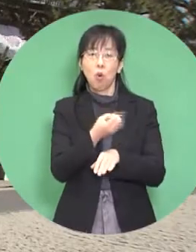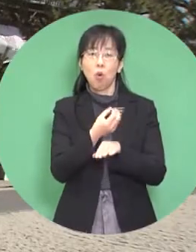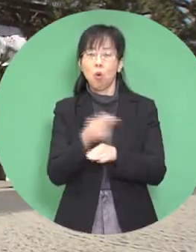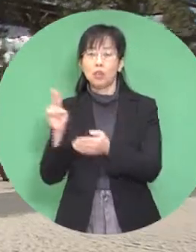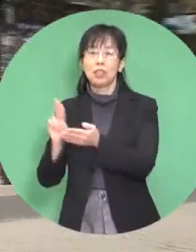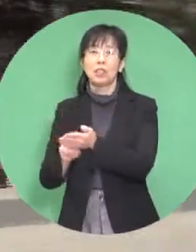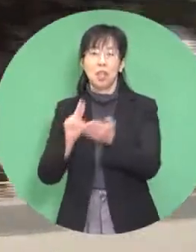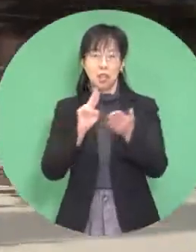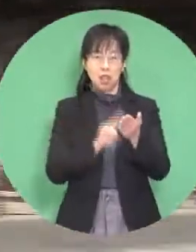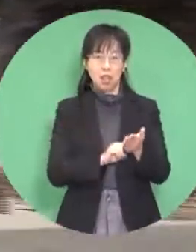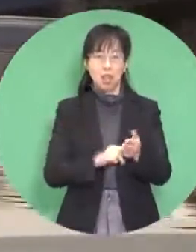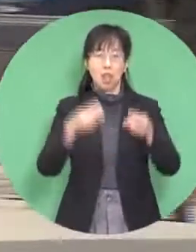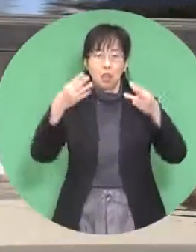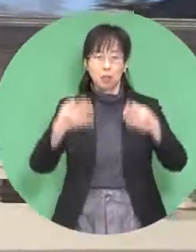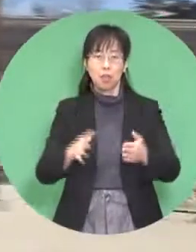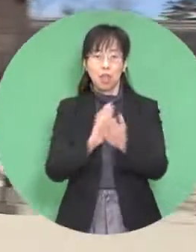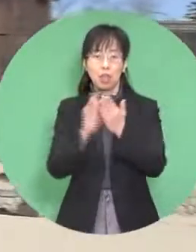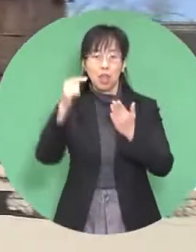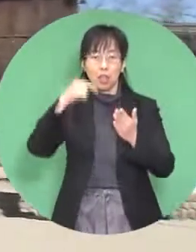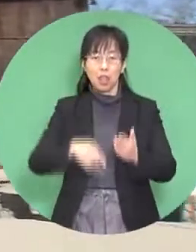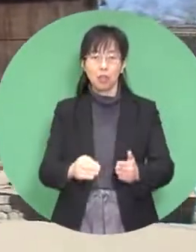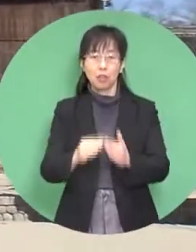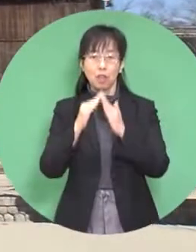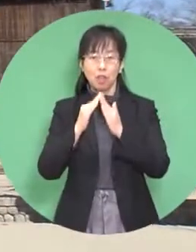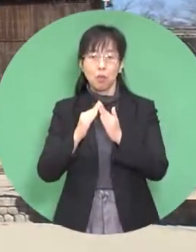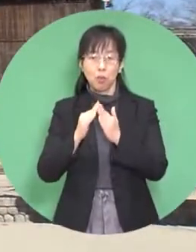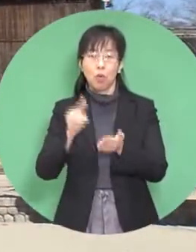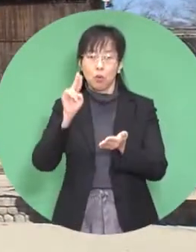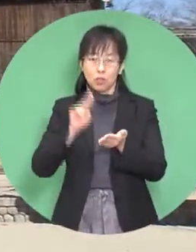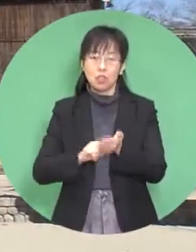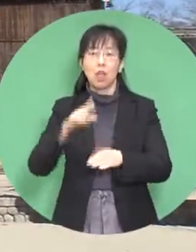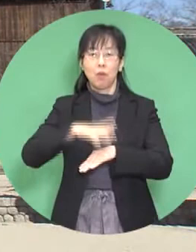三重県内の建物では初めてのことです。